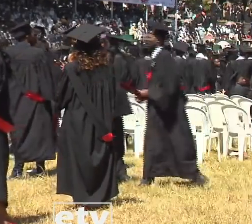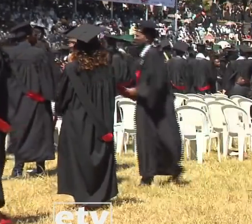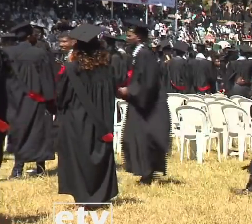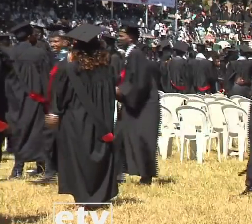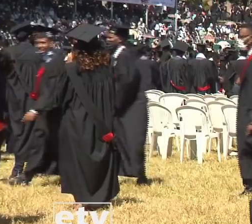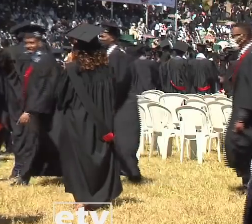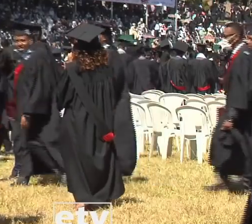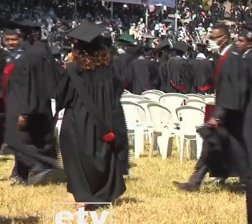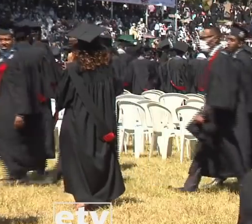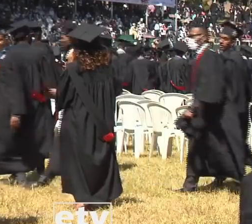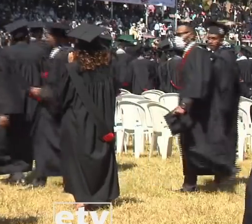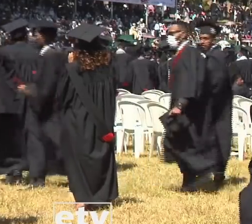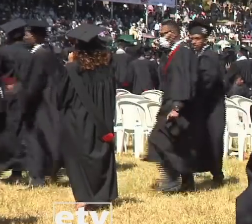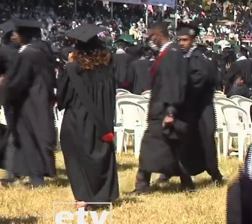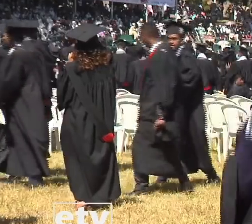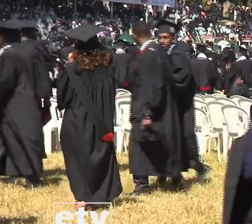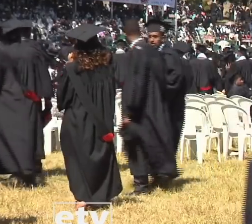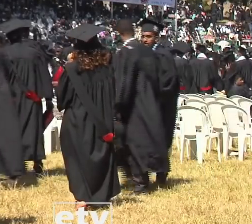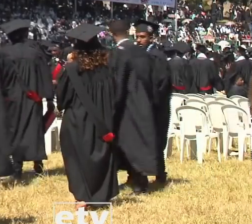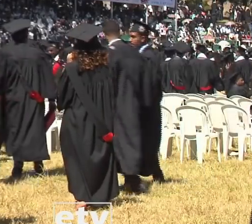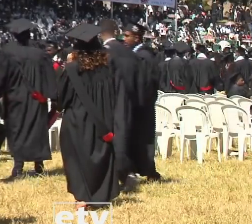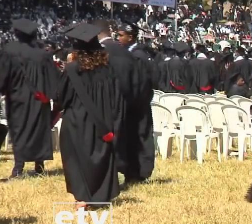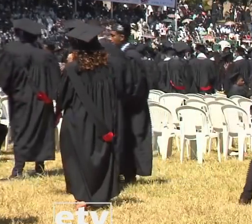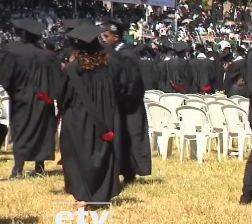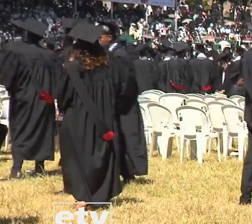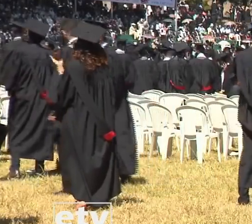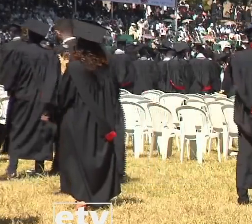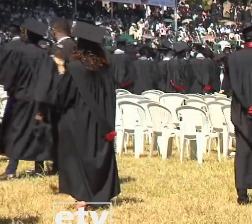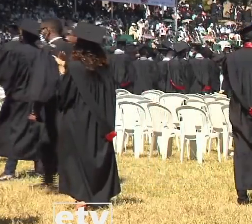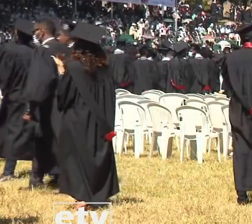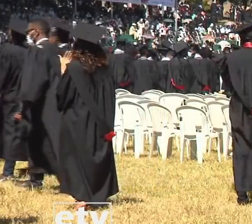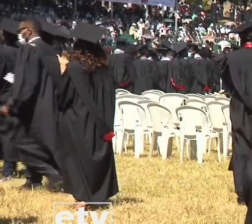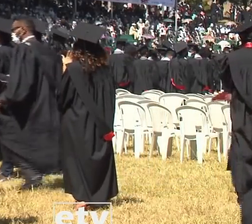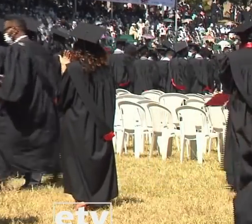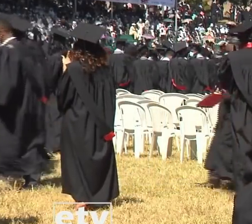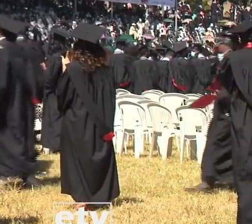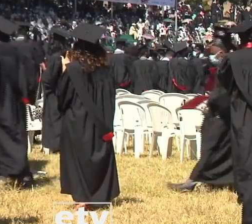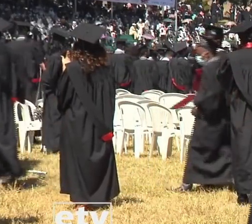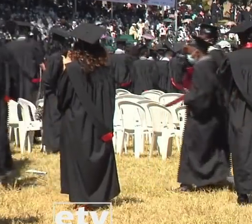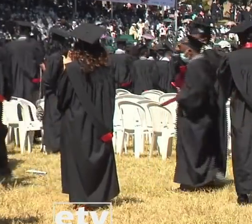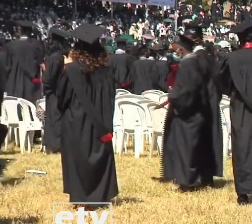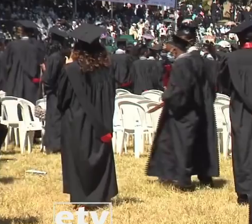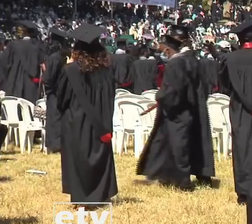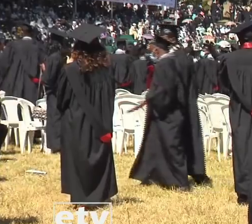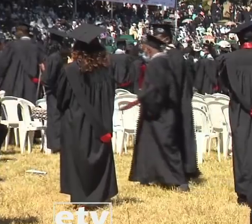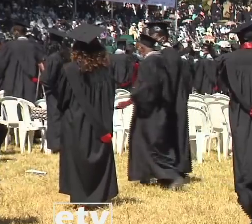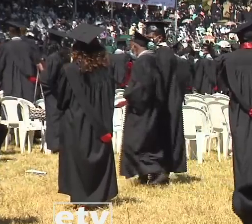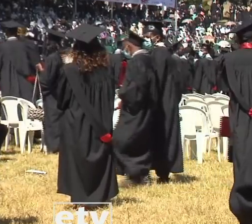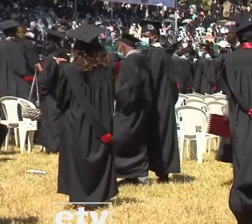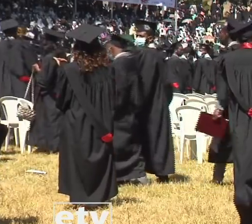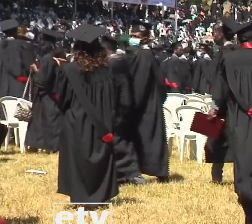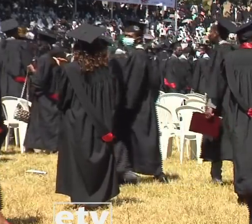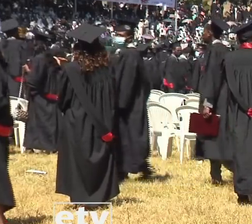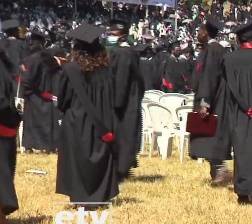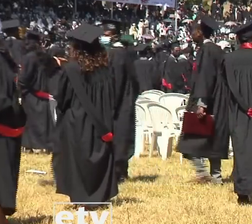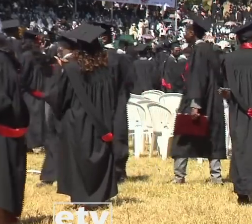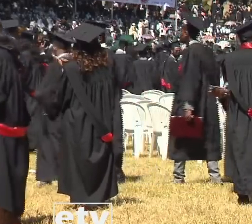የእነሱ መልካም ውለታ ነው እና ወላጆቼንም ጀምረ የዘመዶቼንም በሙሉ ስለኔ የተጨነቁትን በሙሉ